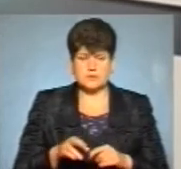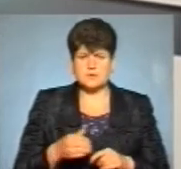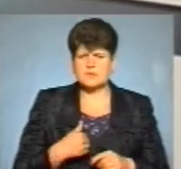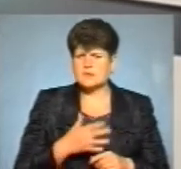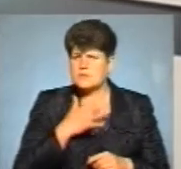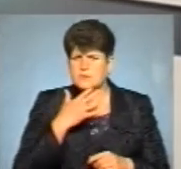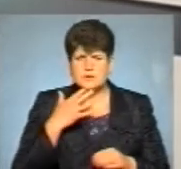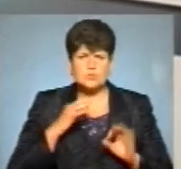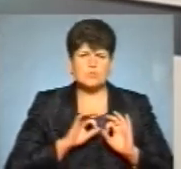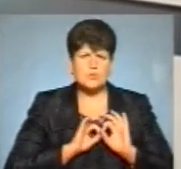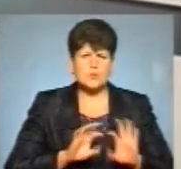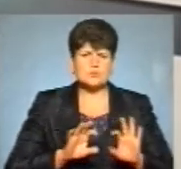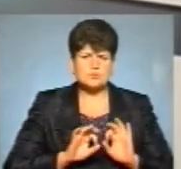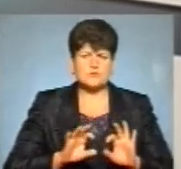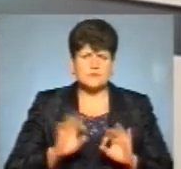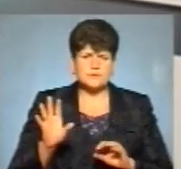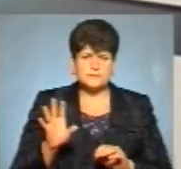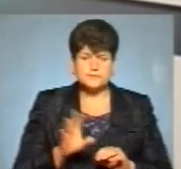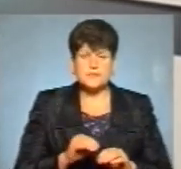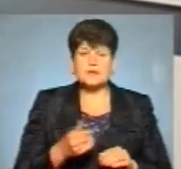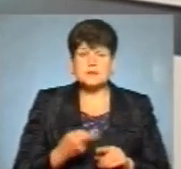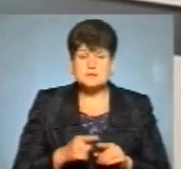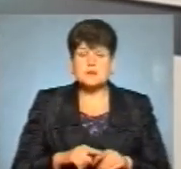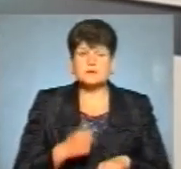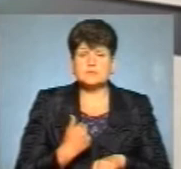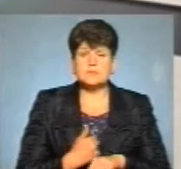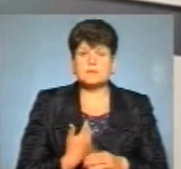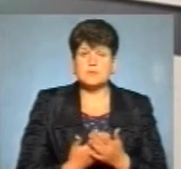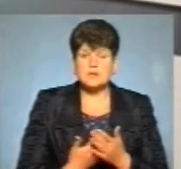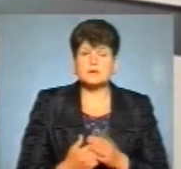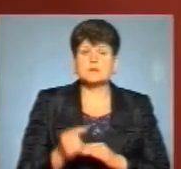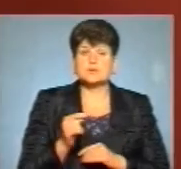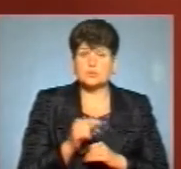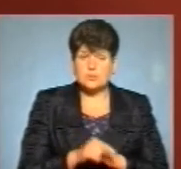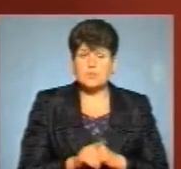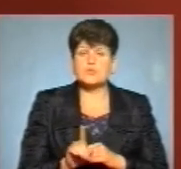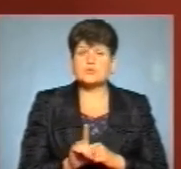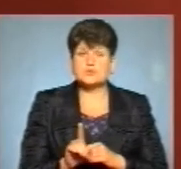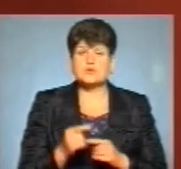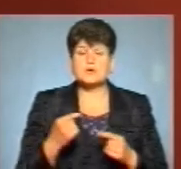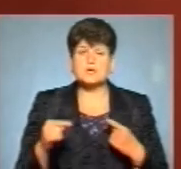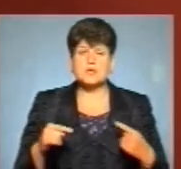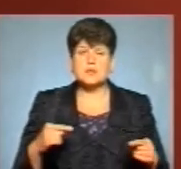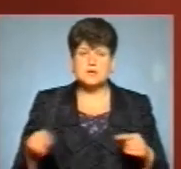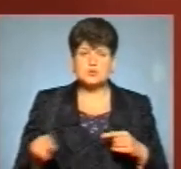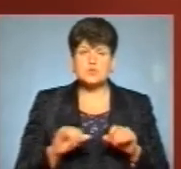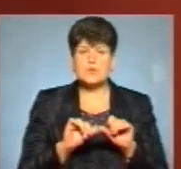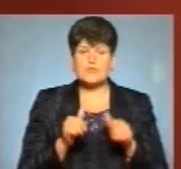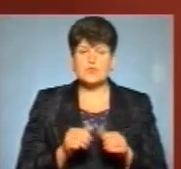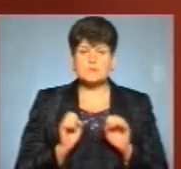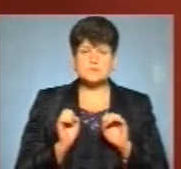багатьом розповідаю, і це для мене є основним прикладом того, що іншої форми